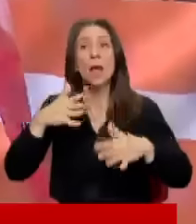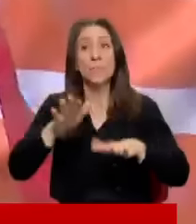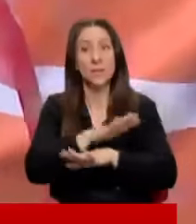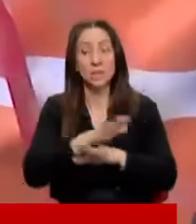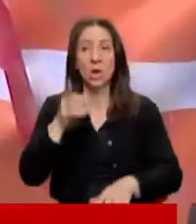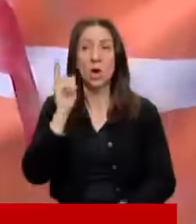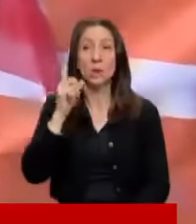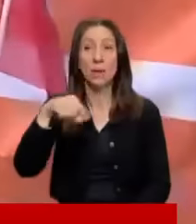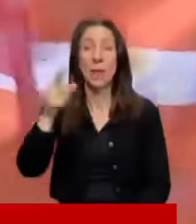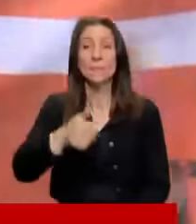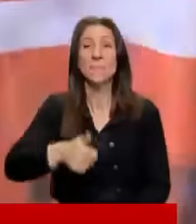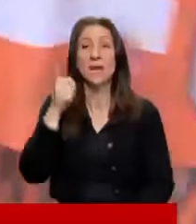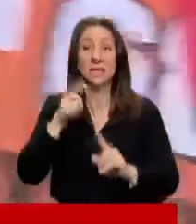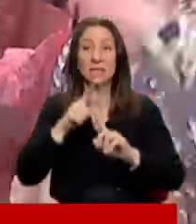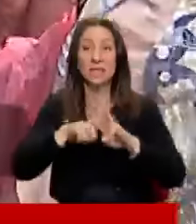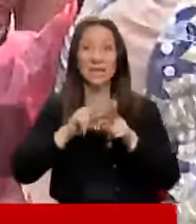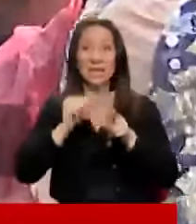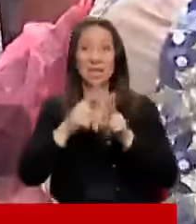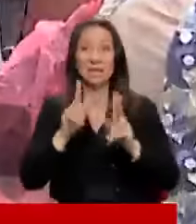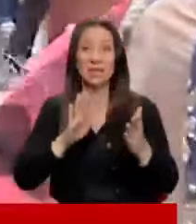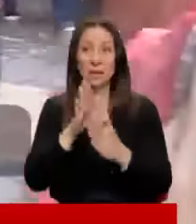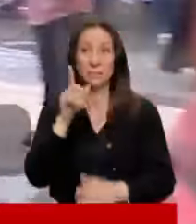tamamlayan öğretmenler bakan Tekin'e